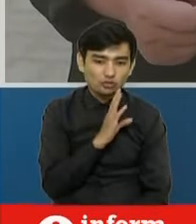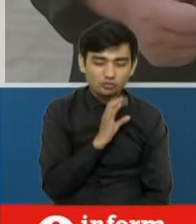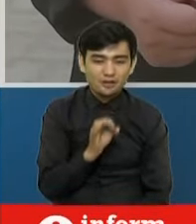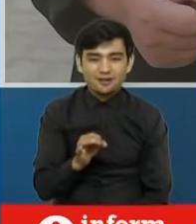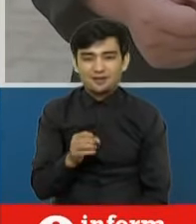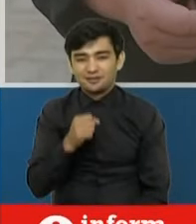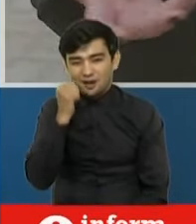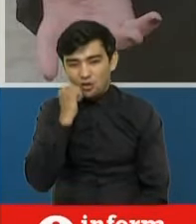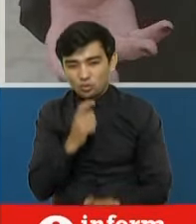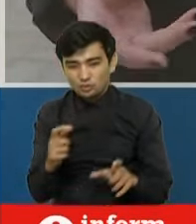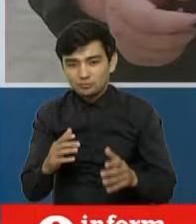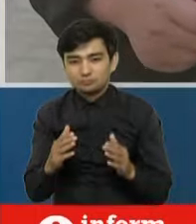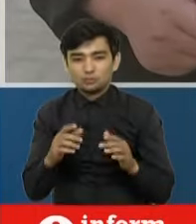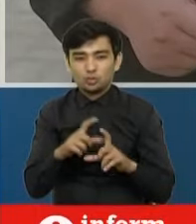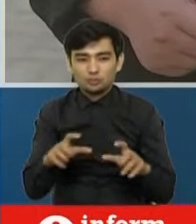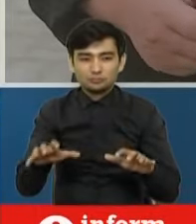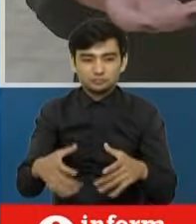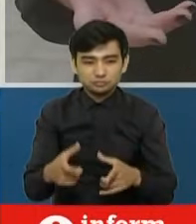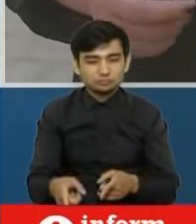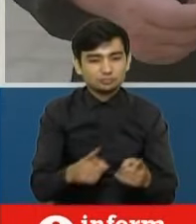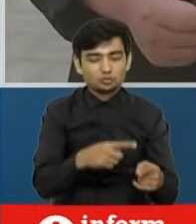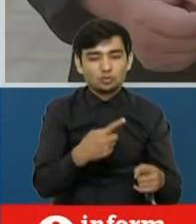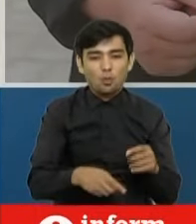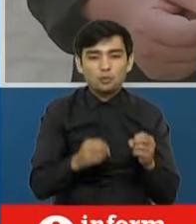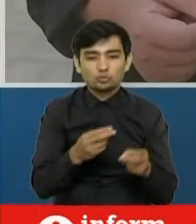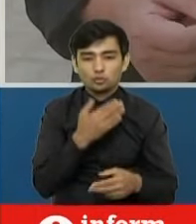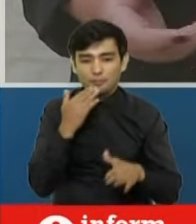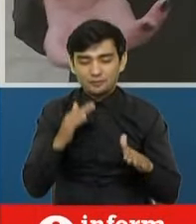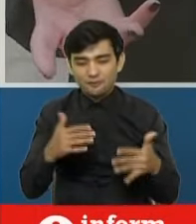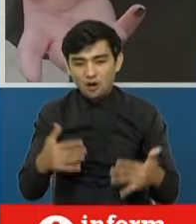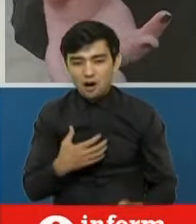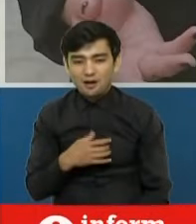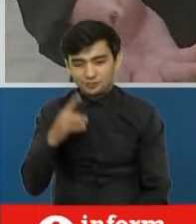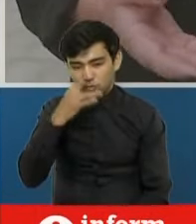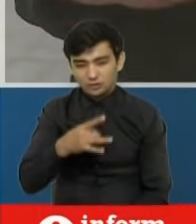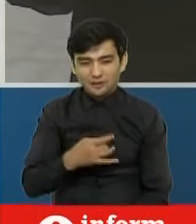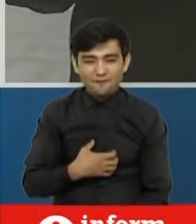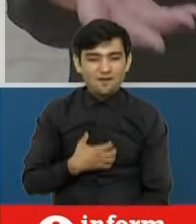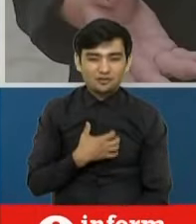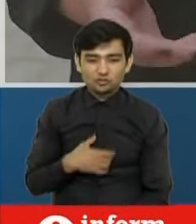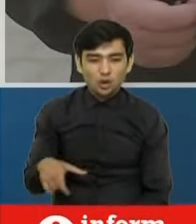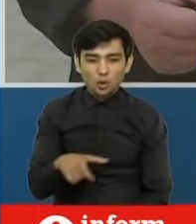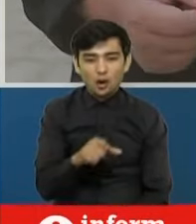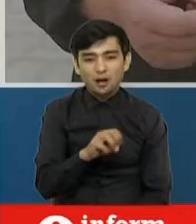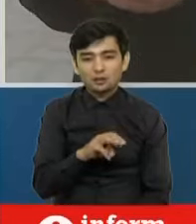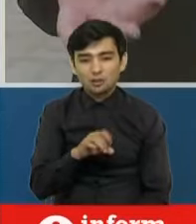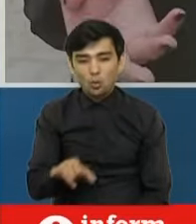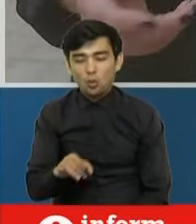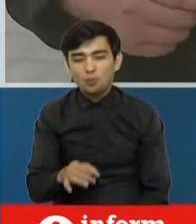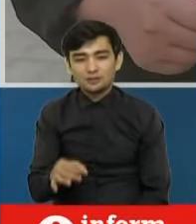егде жастағы адамдарды қауіпсіз жерге көшірді. Ал республикалық маңызы бар Атырау-Орал тас жолының 72-ші